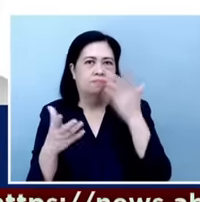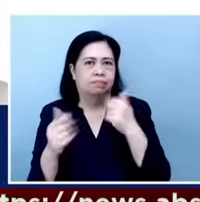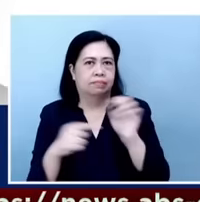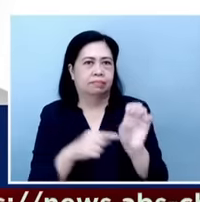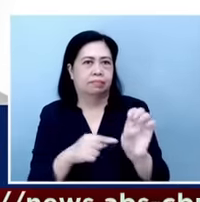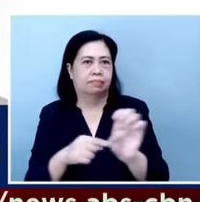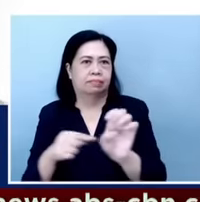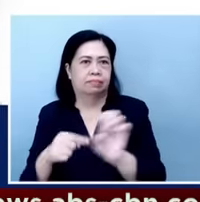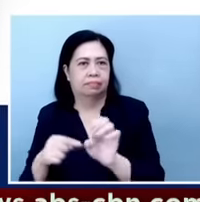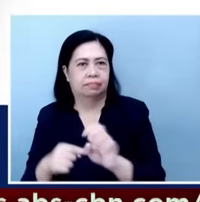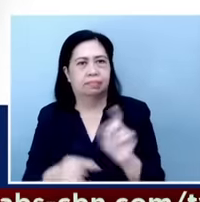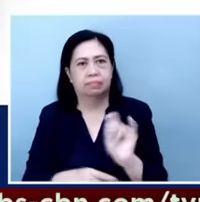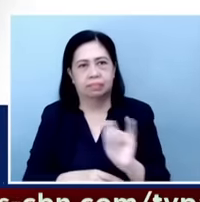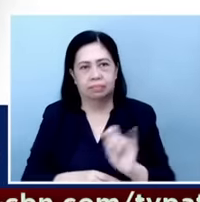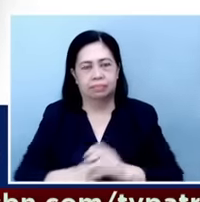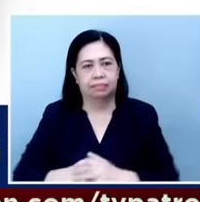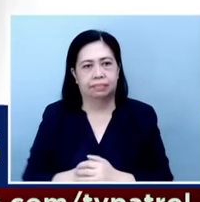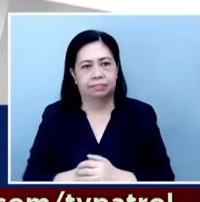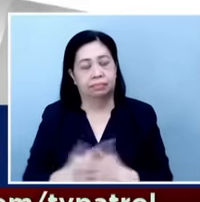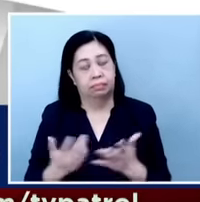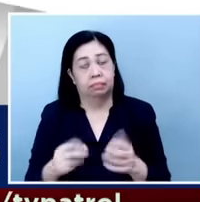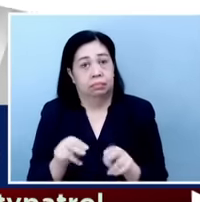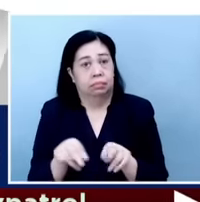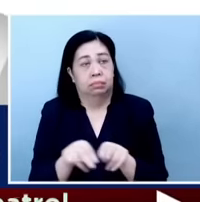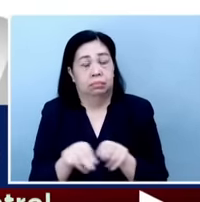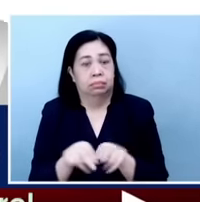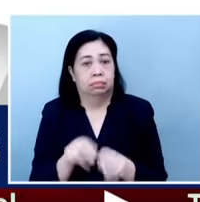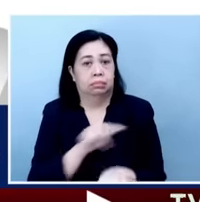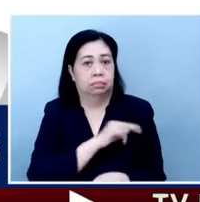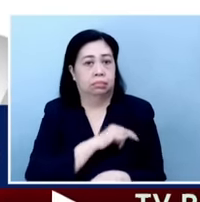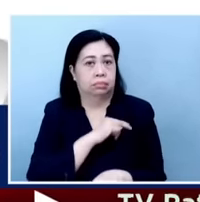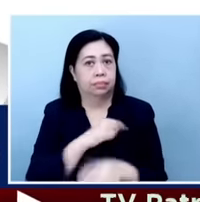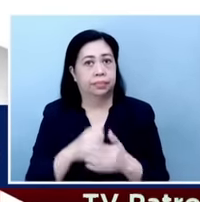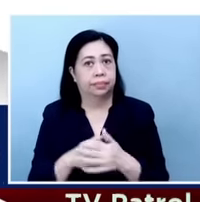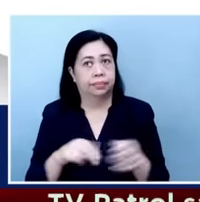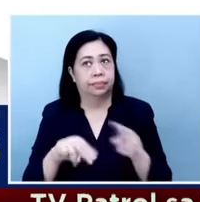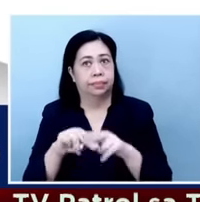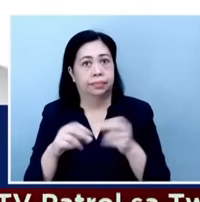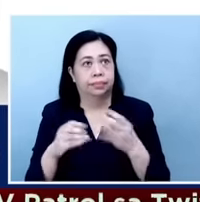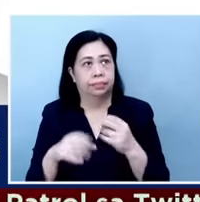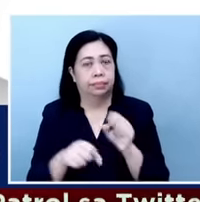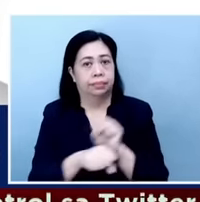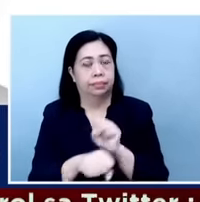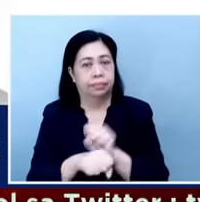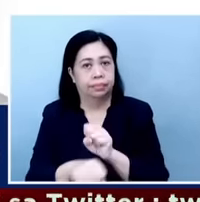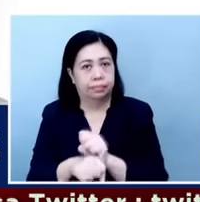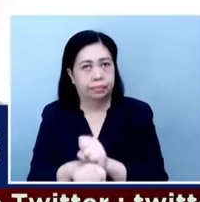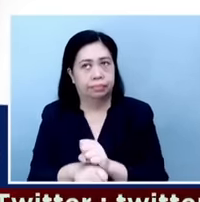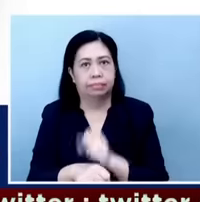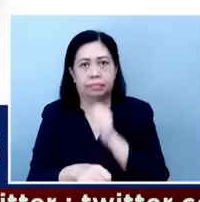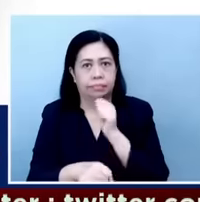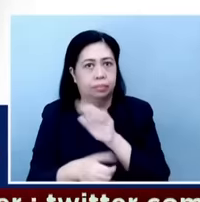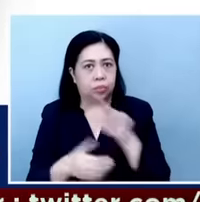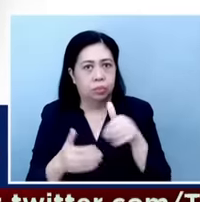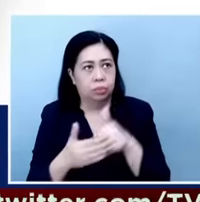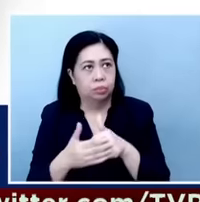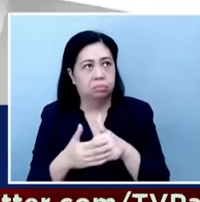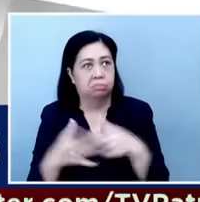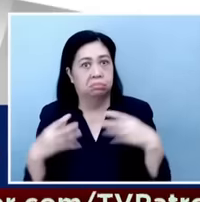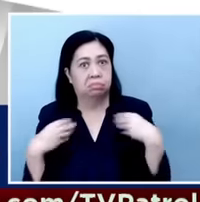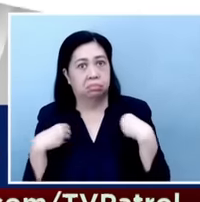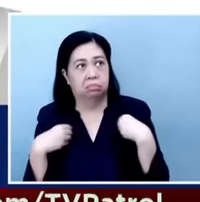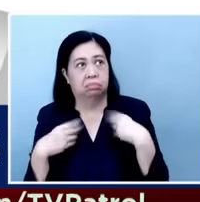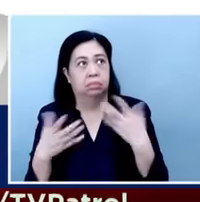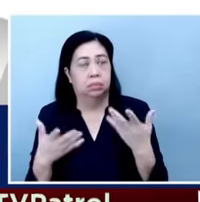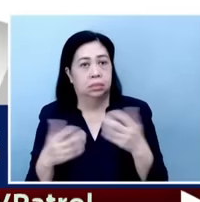uli sa taxi. That's typical. Tumaas yung number of employed and not all of them could be absorbed in